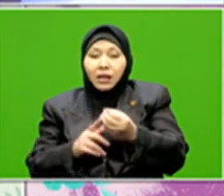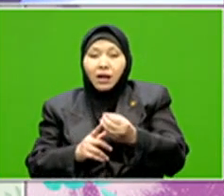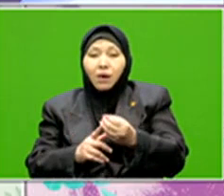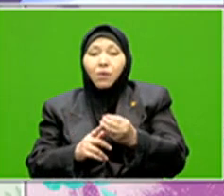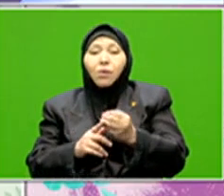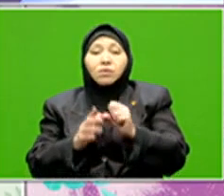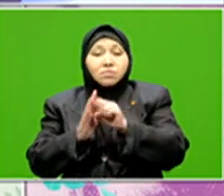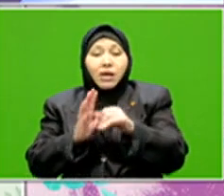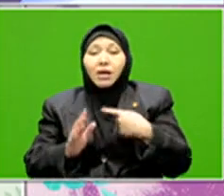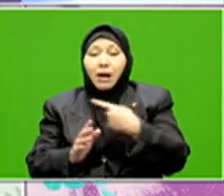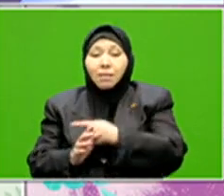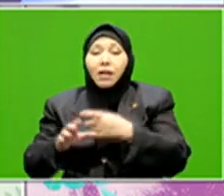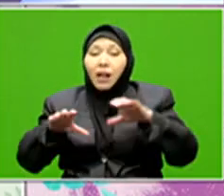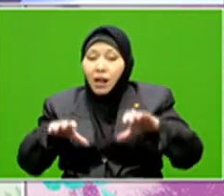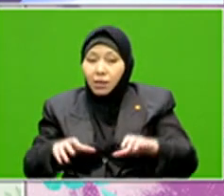آباؤنا